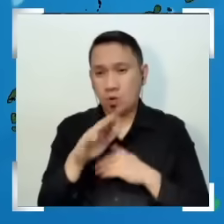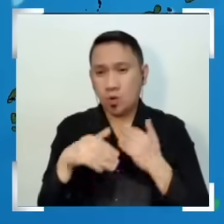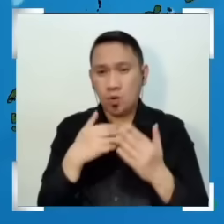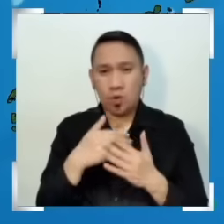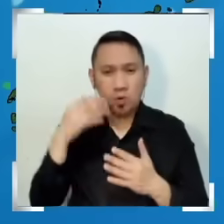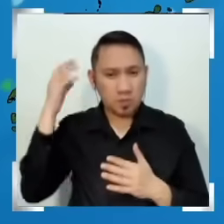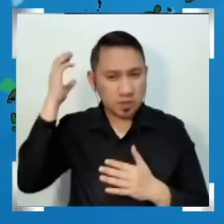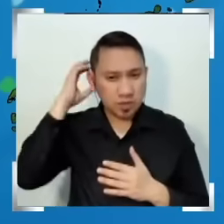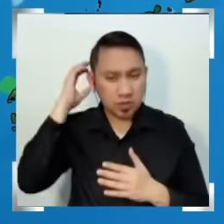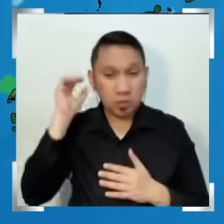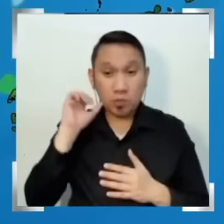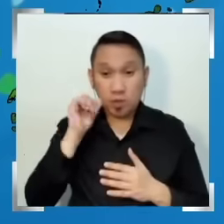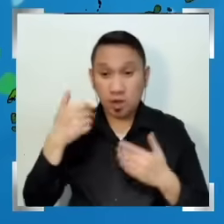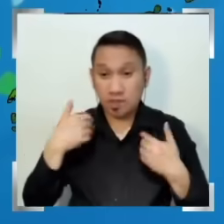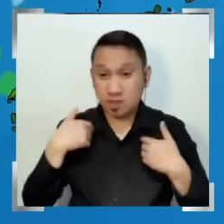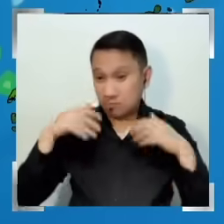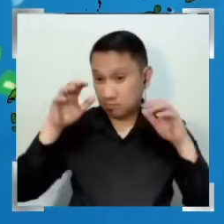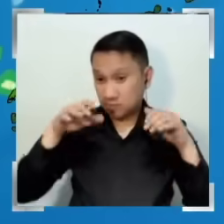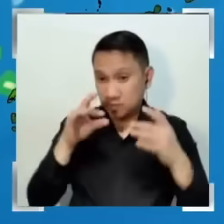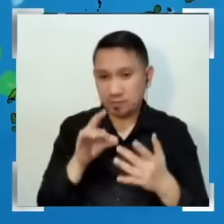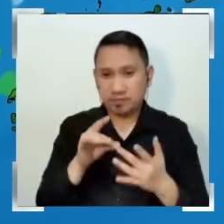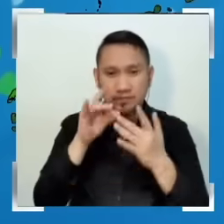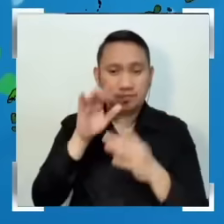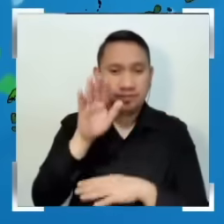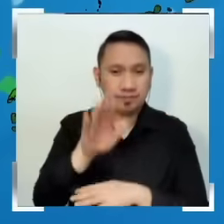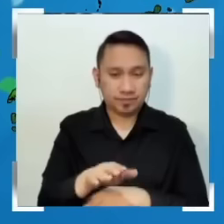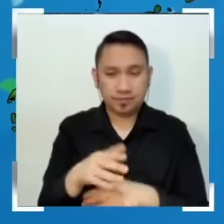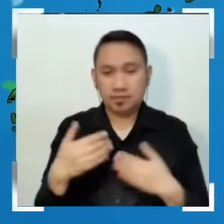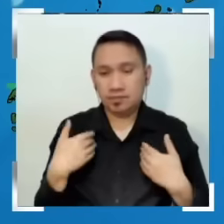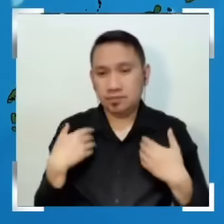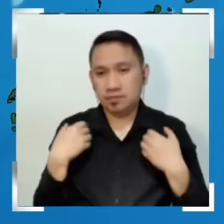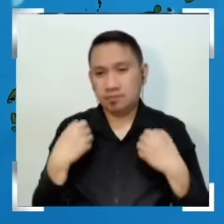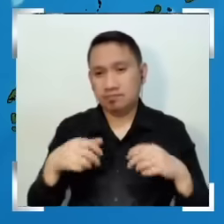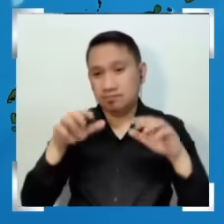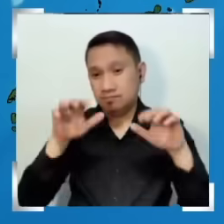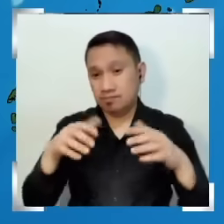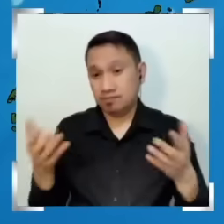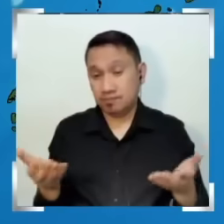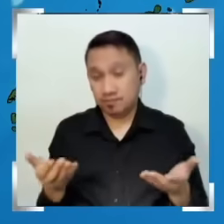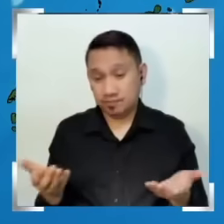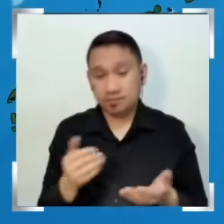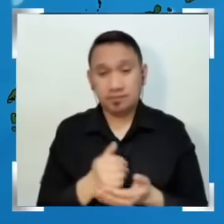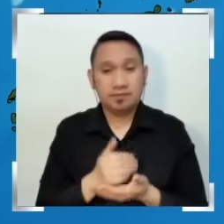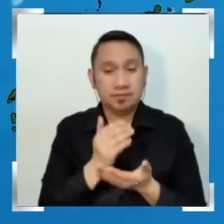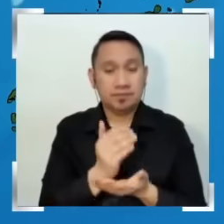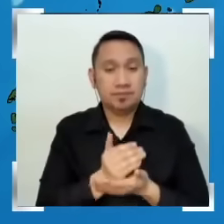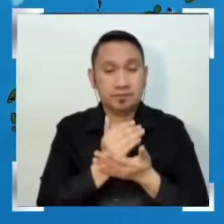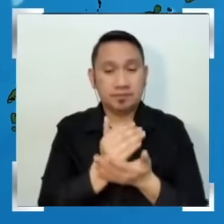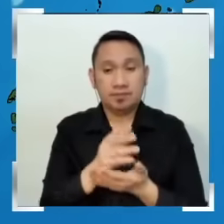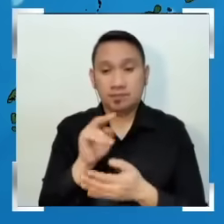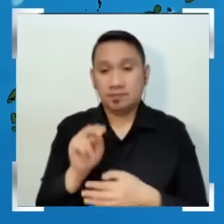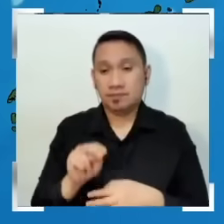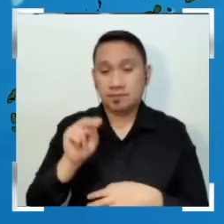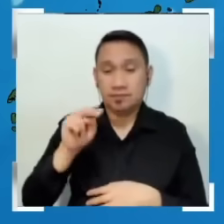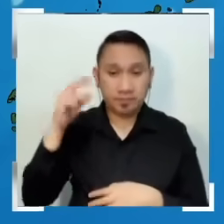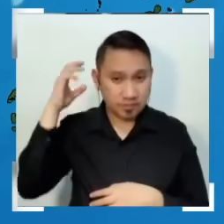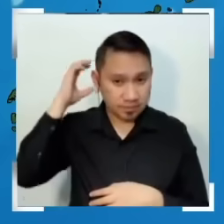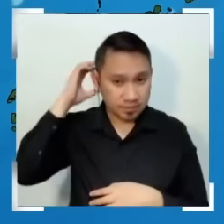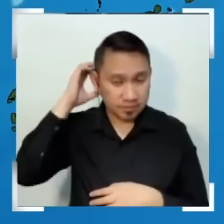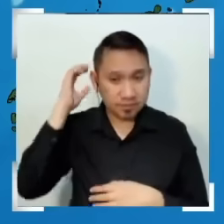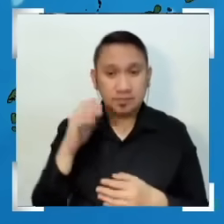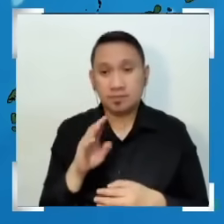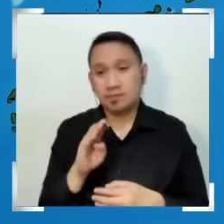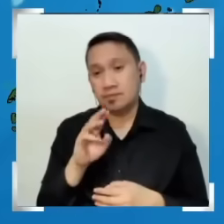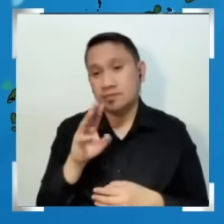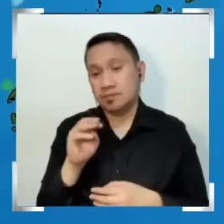uulanin bukas, lalo na po sa hapon. May heavy to intense rains dito sa Zamboanga Peninsula, Northern Mindanao, Barm, ganun din